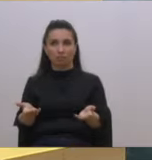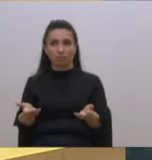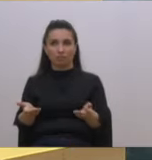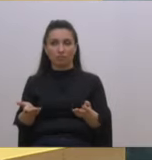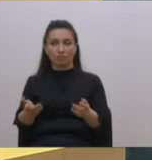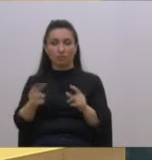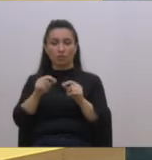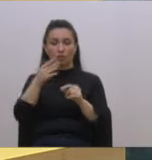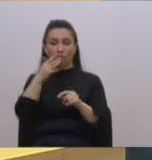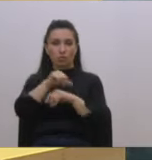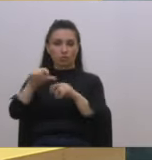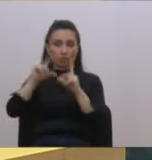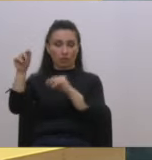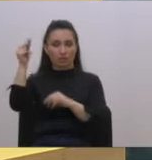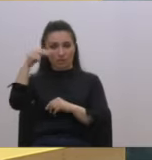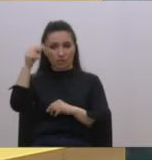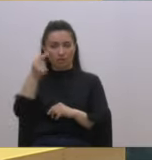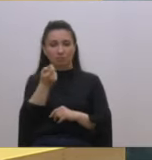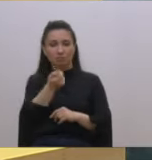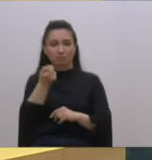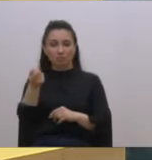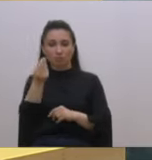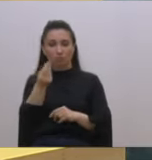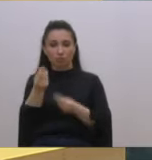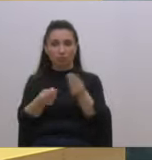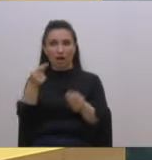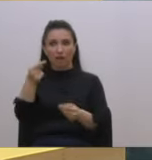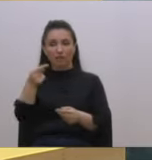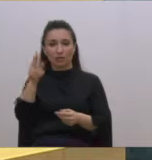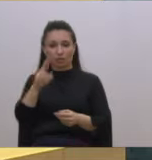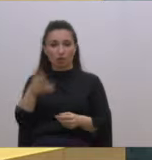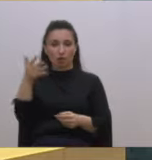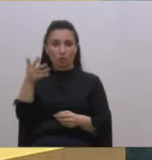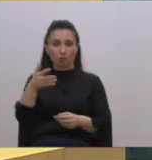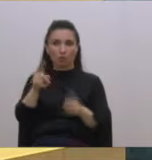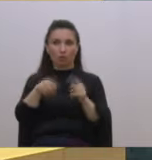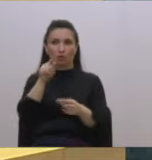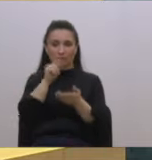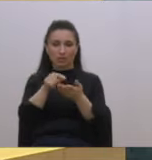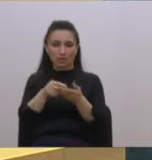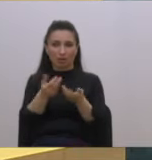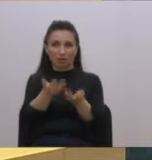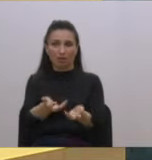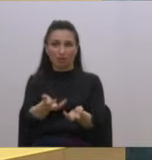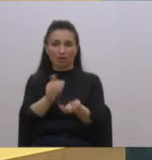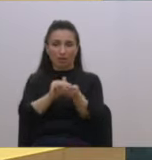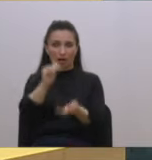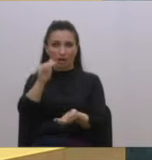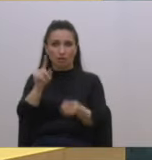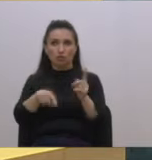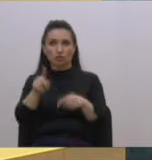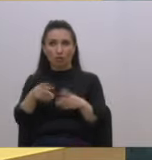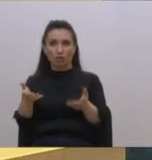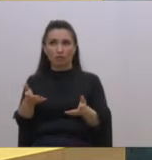აგზავნიდნენ სასწავლებლად უცხოეთში, პატარ-პატარა ფულს აძლევდნენ $1000, $5000 ზოგი წიწილას ასე ვთქვათ გაზდიდა და ზოგი